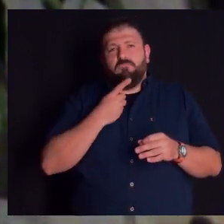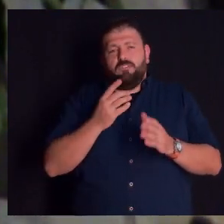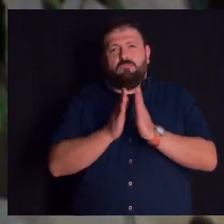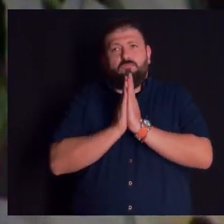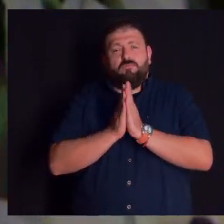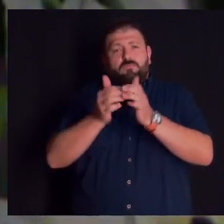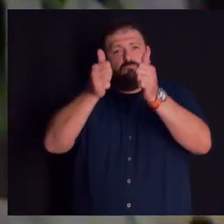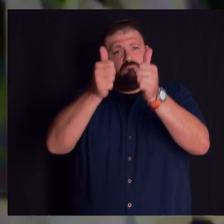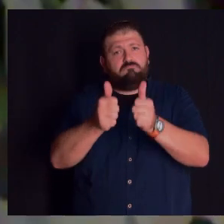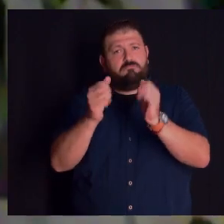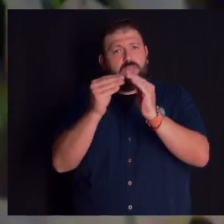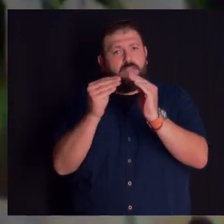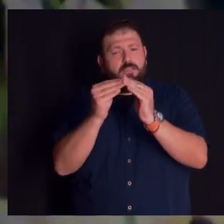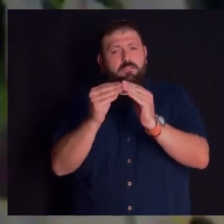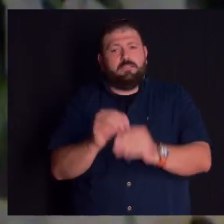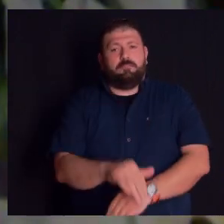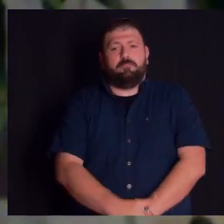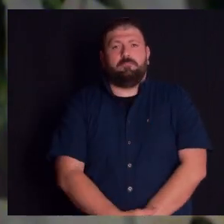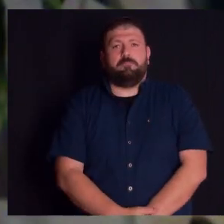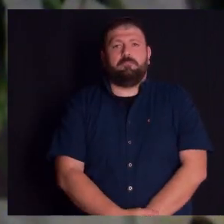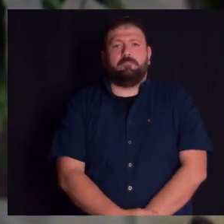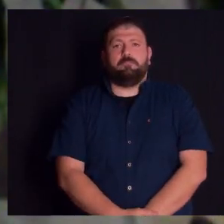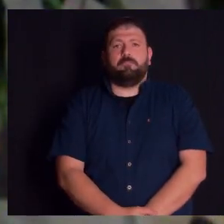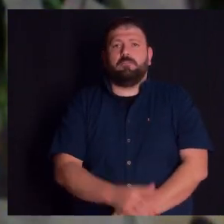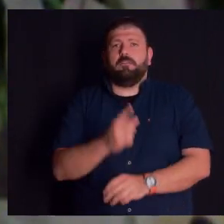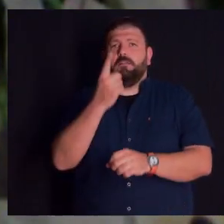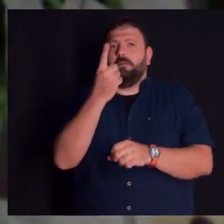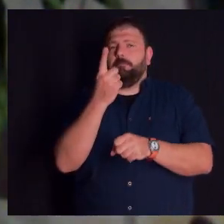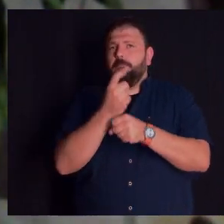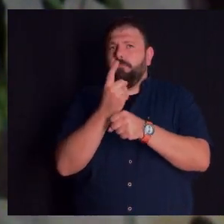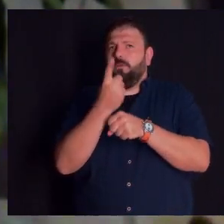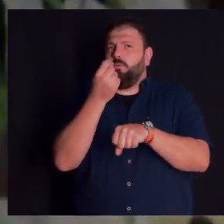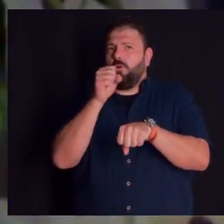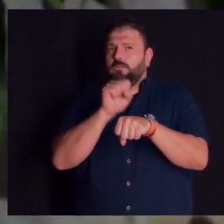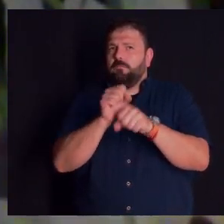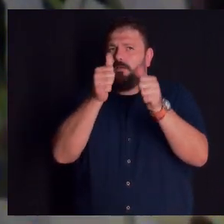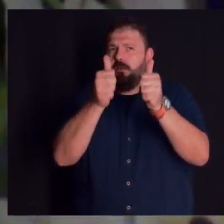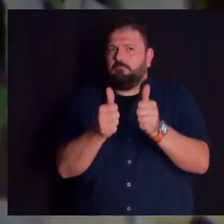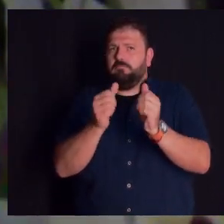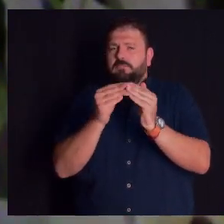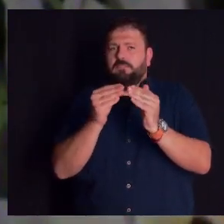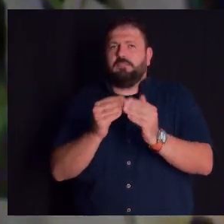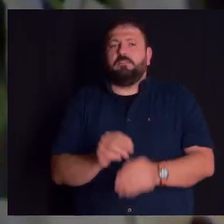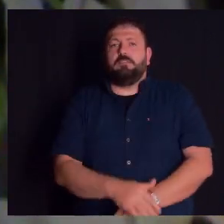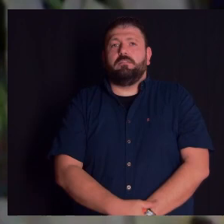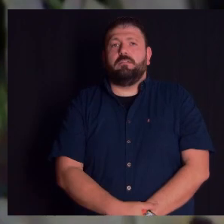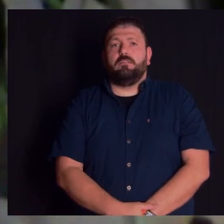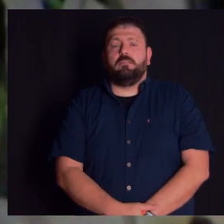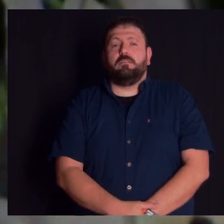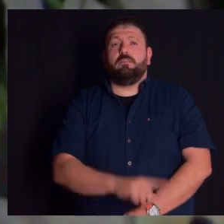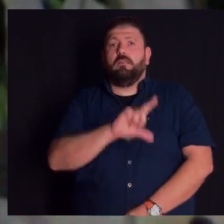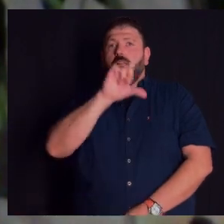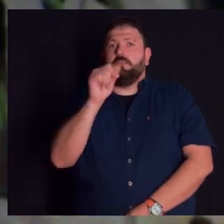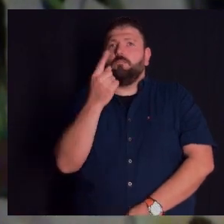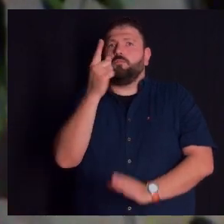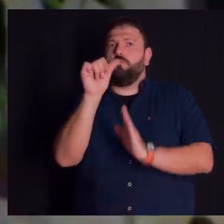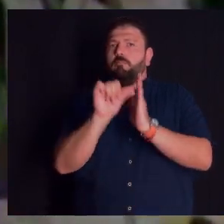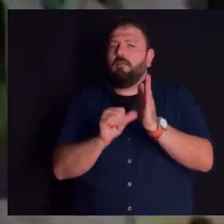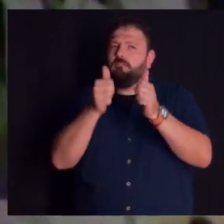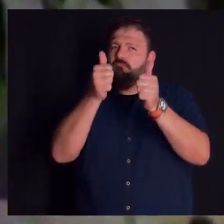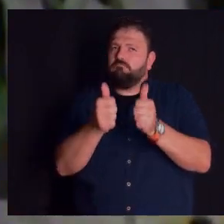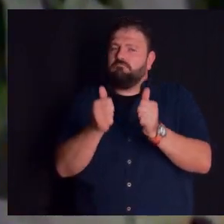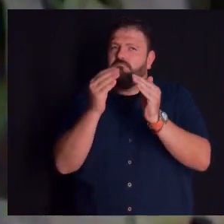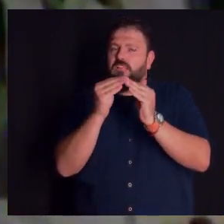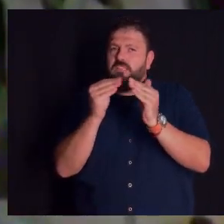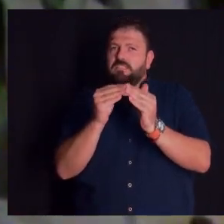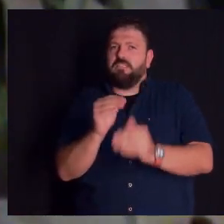government orders to stay Сначала home. одну неделю, primero por una semana, First for 1 week, целый месяц, después por un mes, then for a whole month, потом